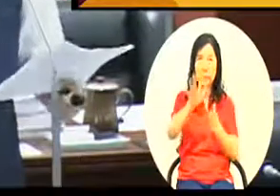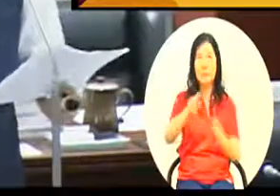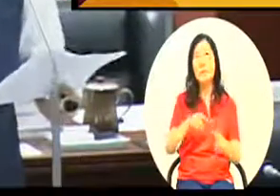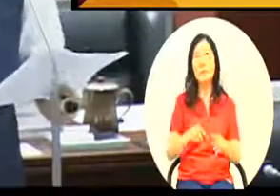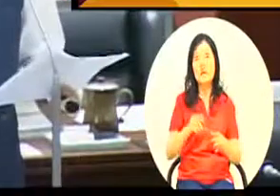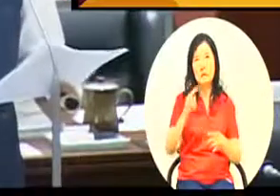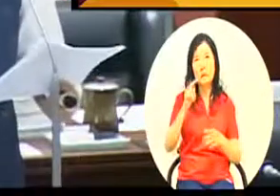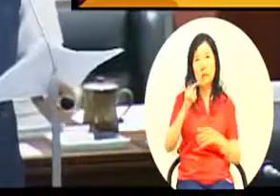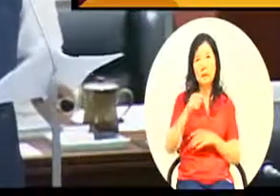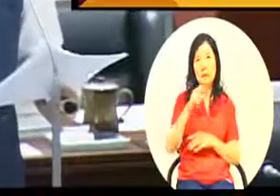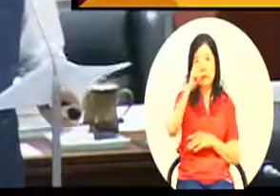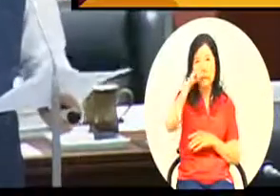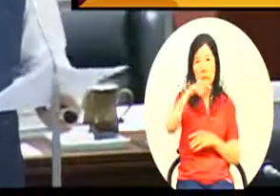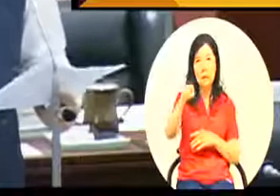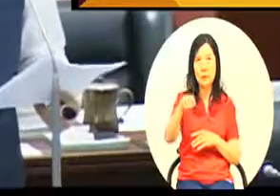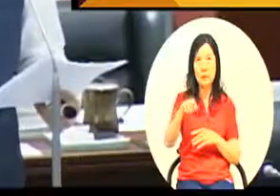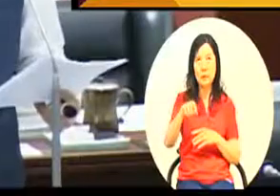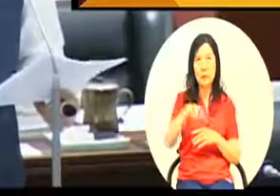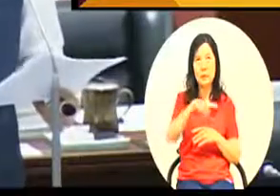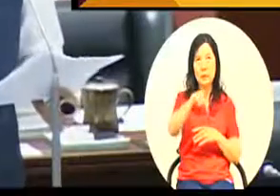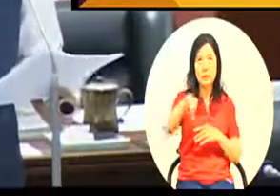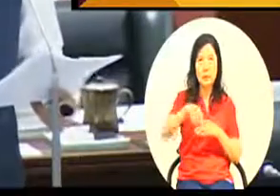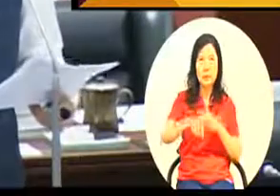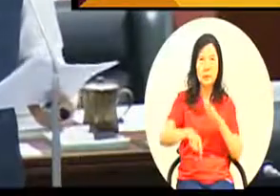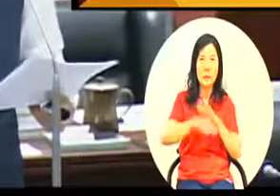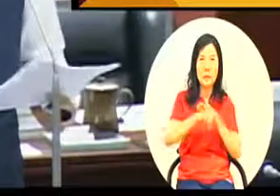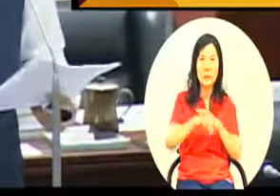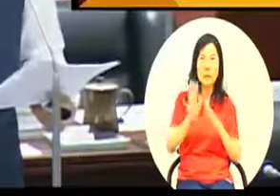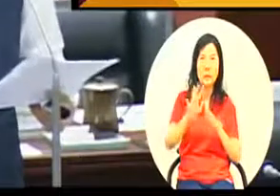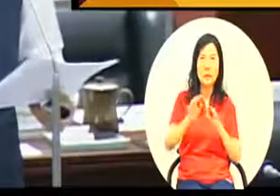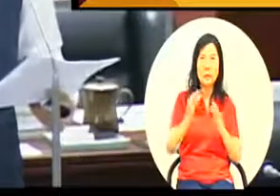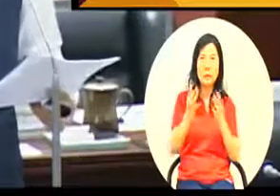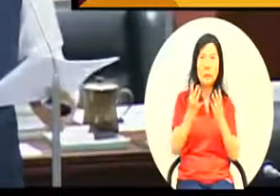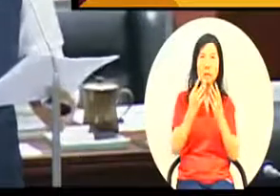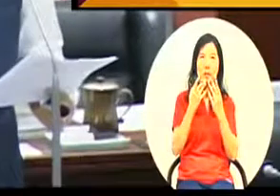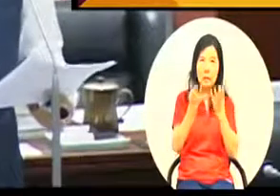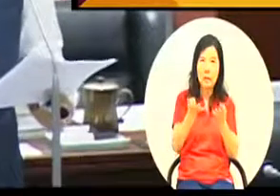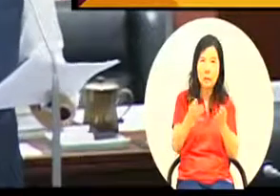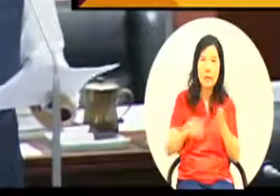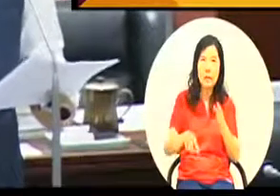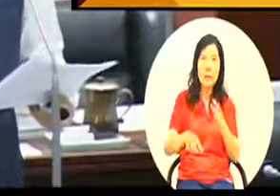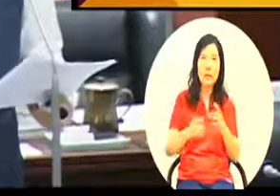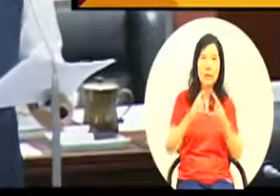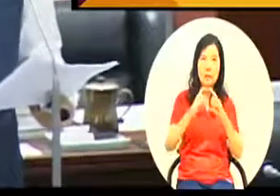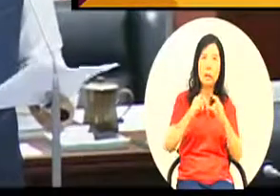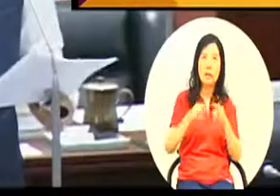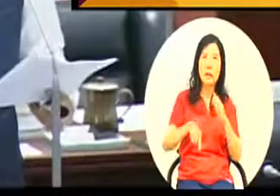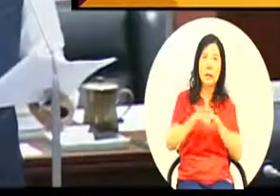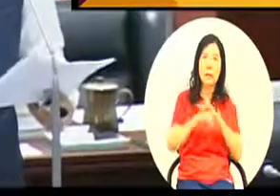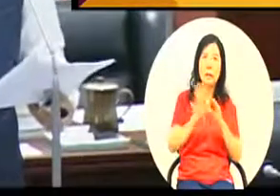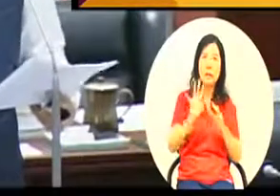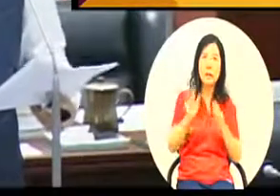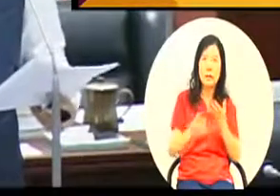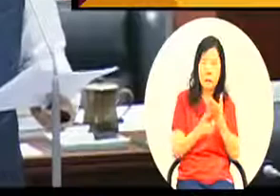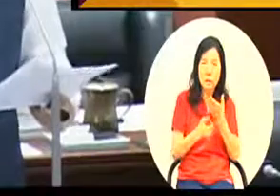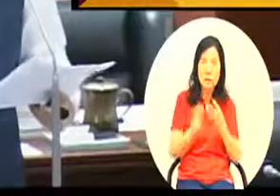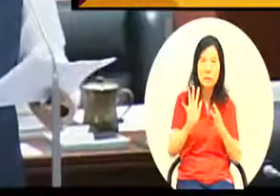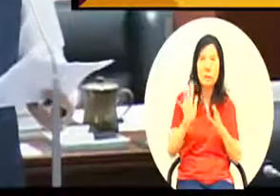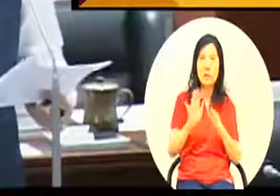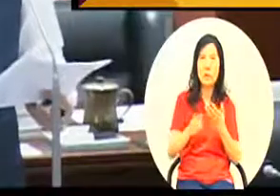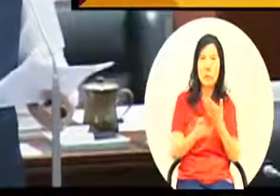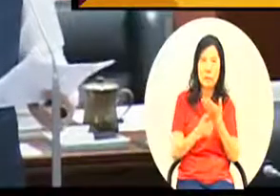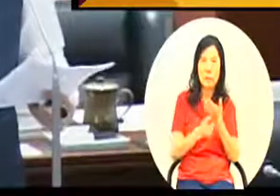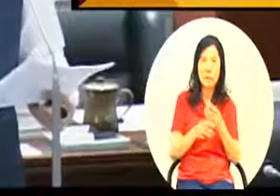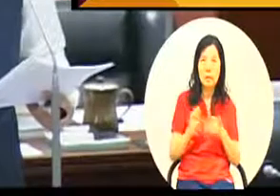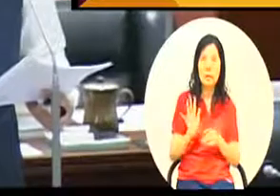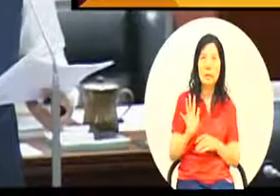们希望能辅导你们不要再犯了，出来之后不要再犯了，你观察乐界让你逃过一劫不求处分的，你不要再吃了，不要或